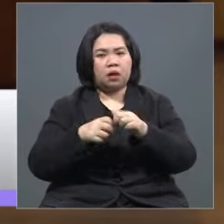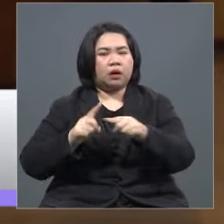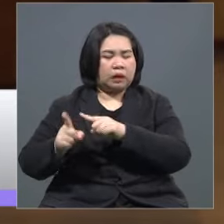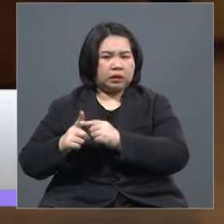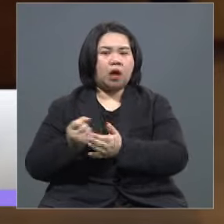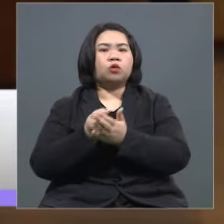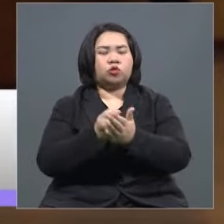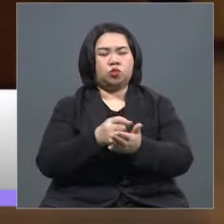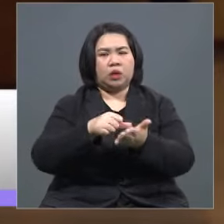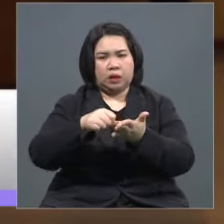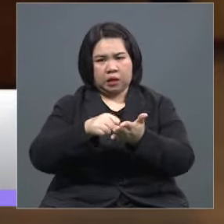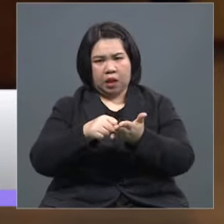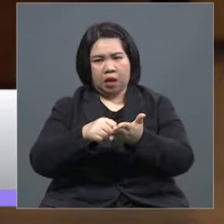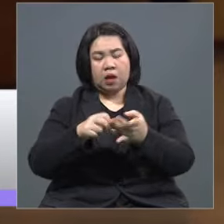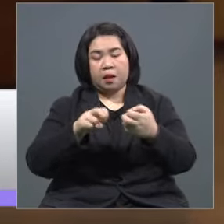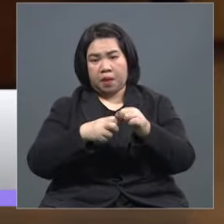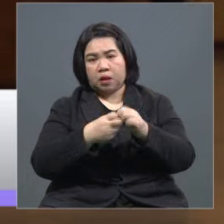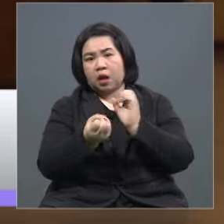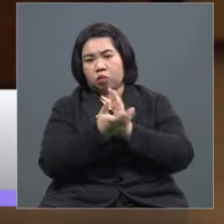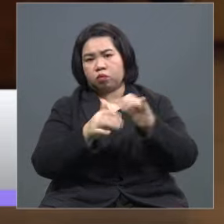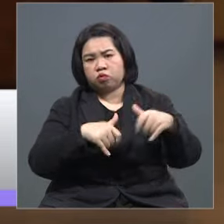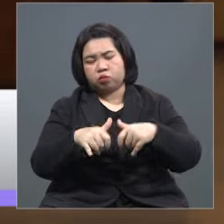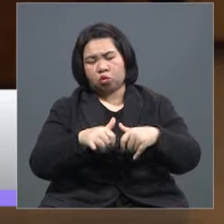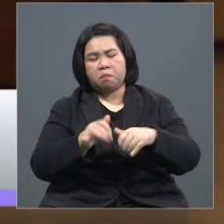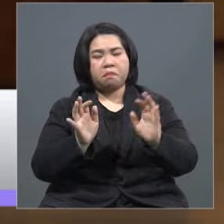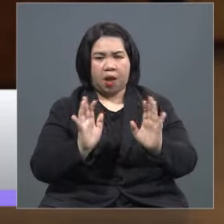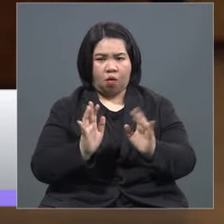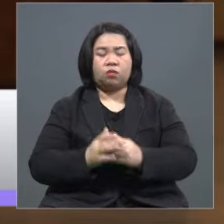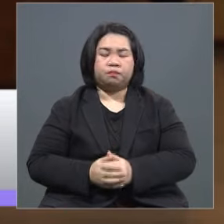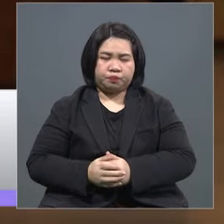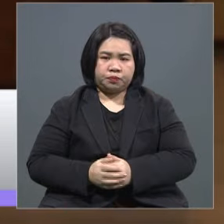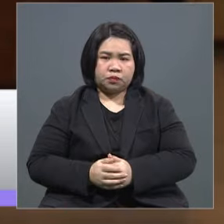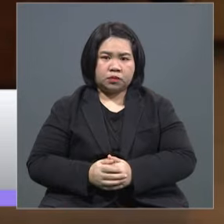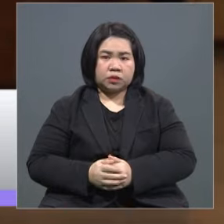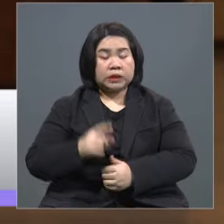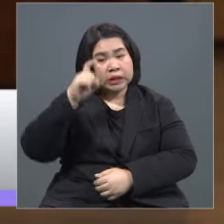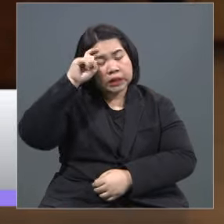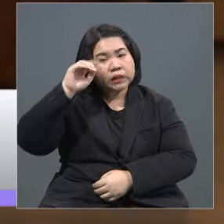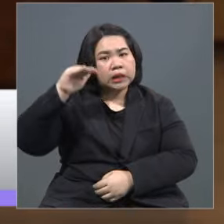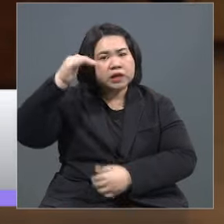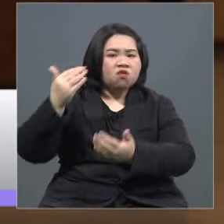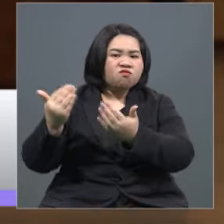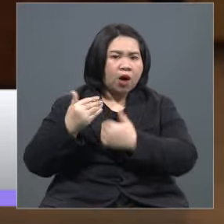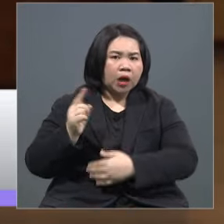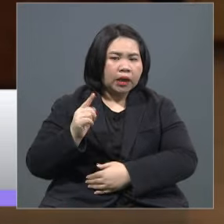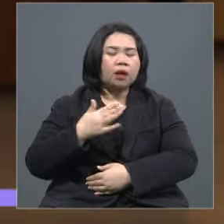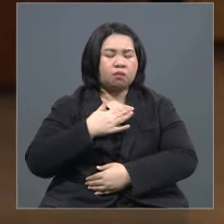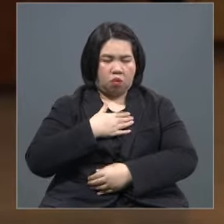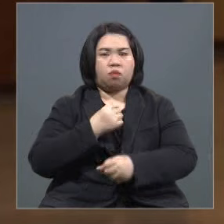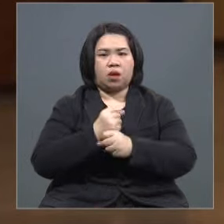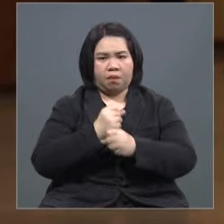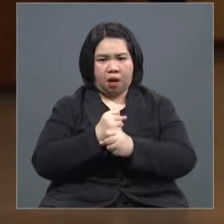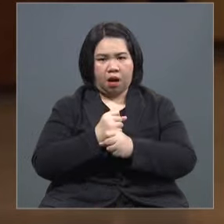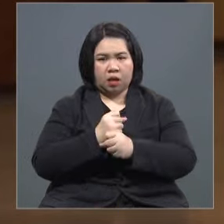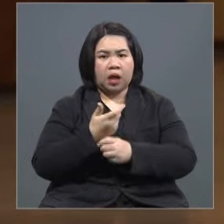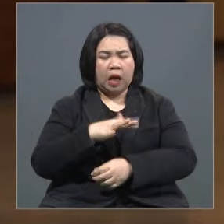ดว่าจะเกิดประโยชน์กับประชาชนมากที่สุดสิ่งที่ท่านฝากไว้ก็คือว่าก็อยากให้เข้ามาดำเนินการแล้วก็ทำสิ่